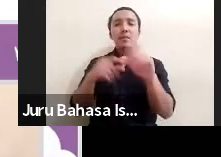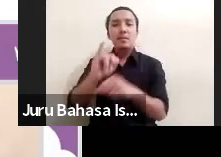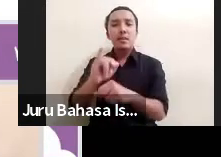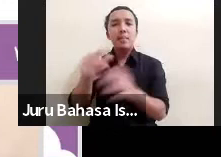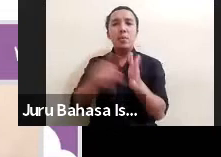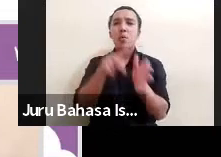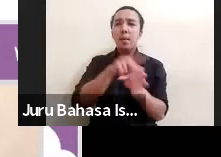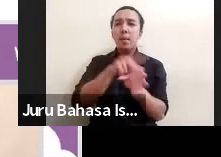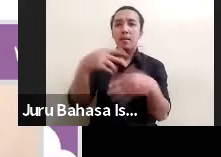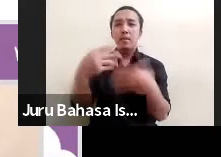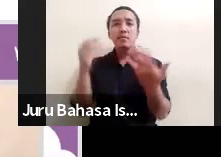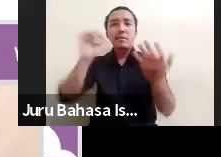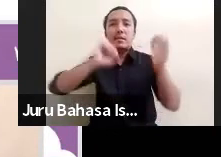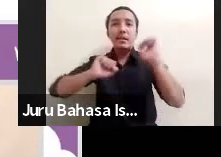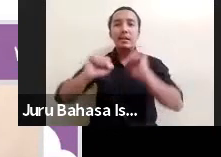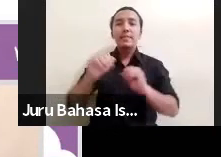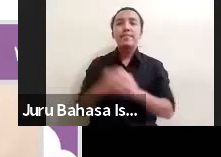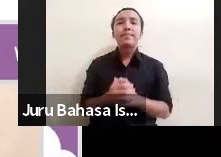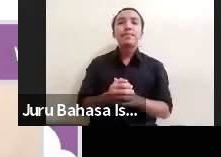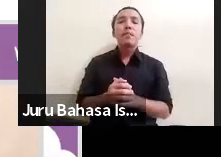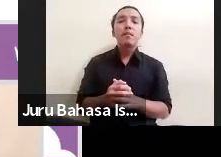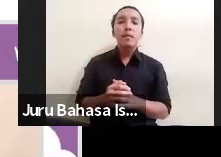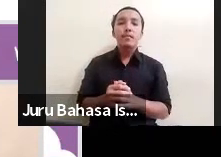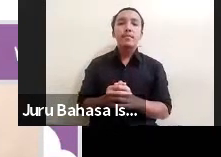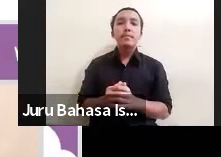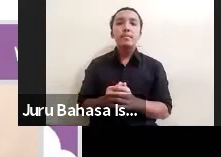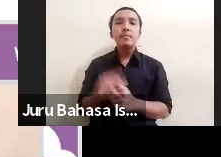ada dana, salah satunya yaitu